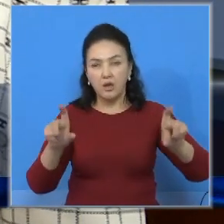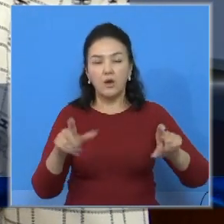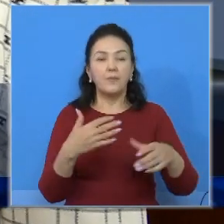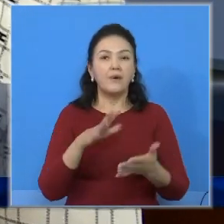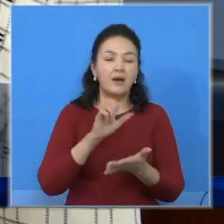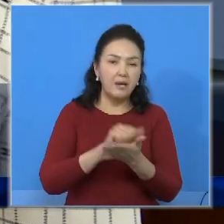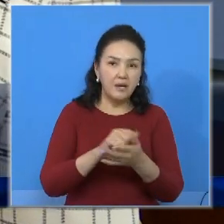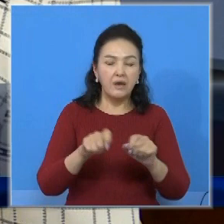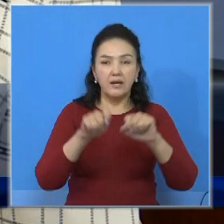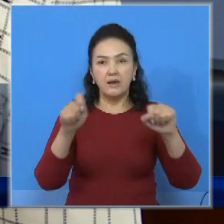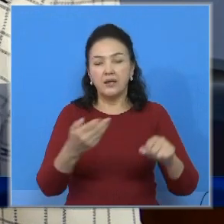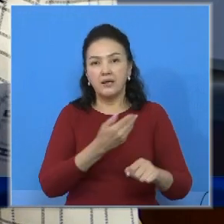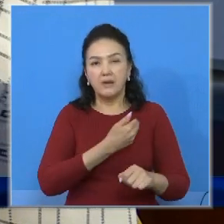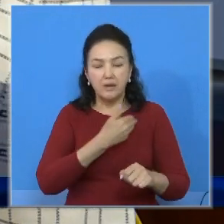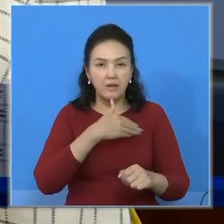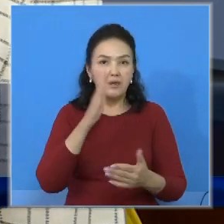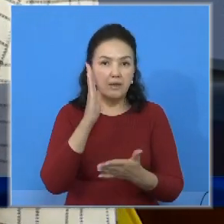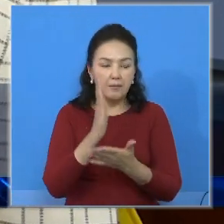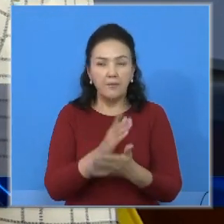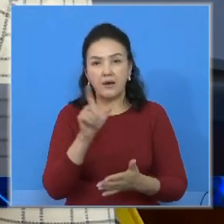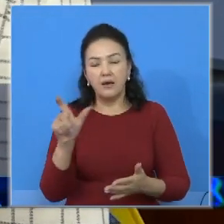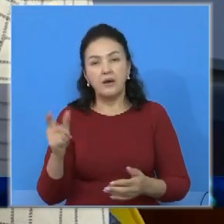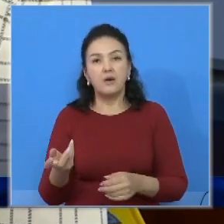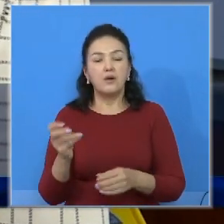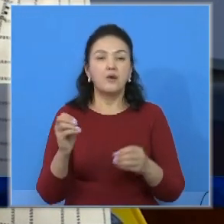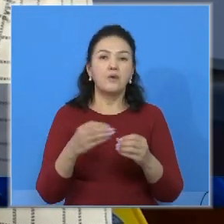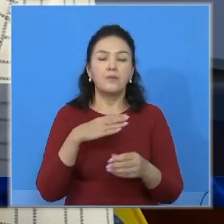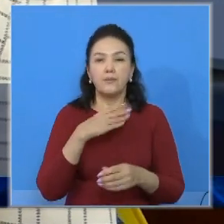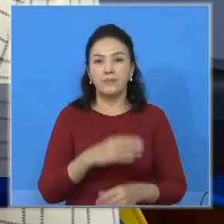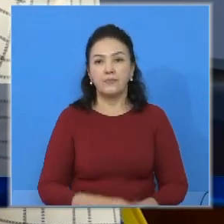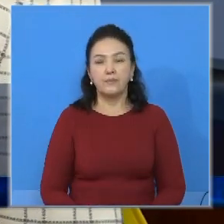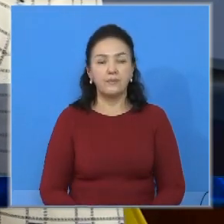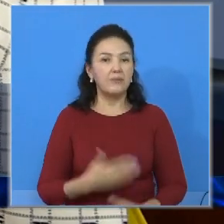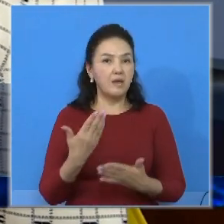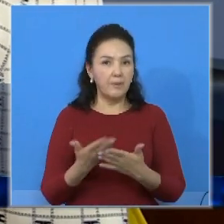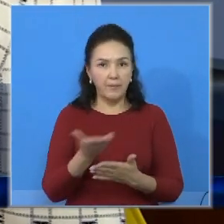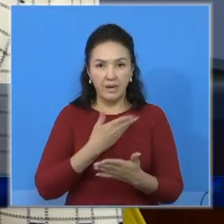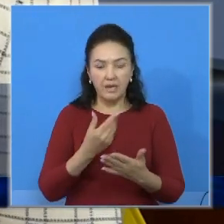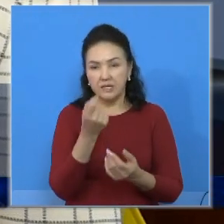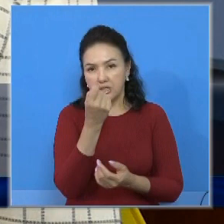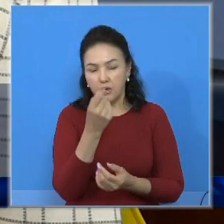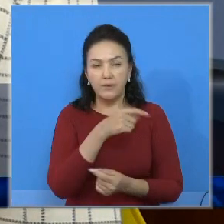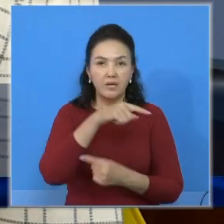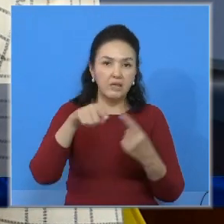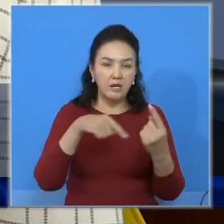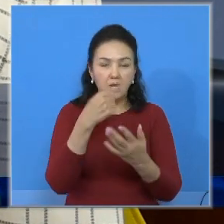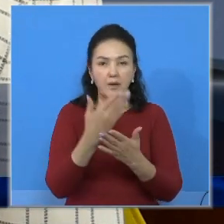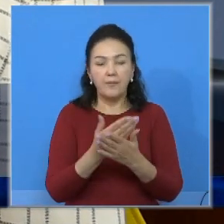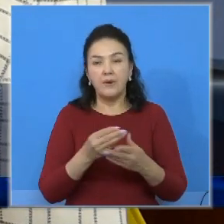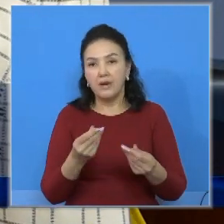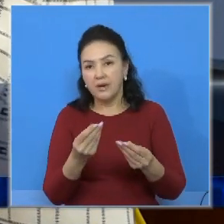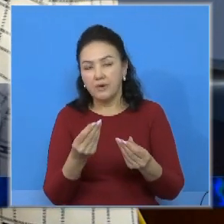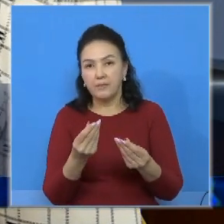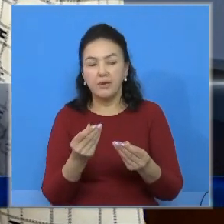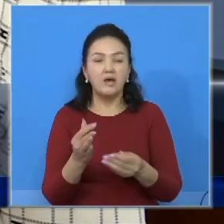ұйымдар желісін ашқысы келетін клиенттер де қызметімізге оң пікірін білдіріп жатыр. Яғни біздің шағын және орта бизнесті